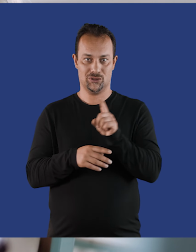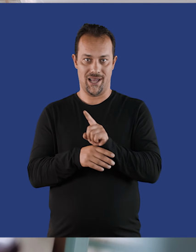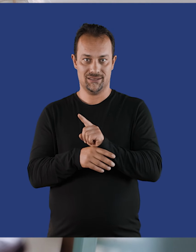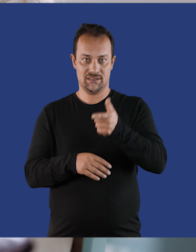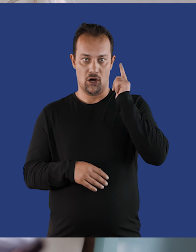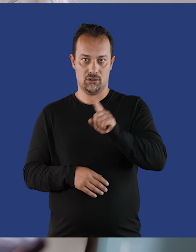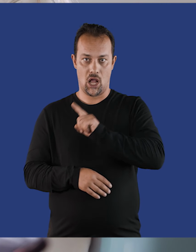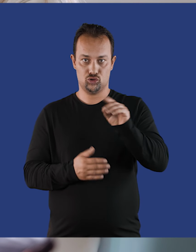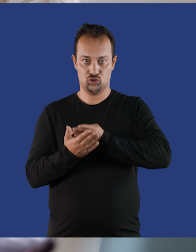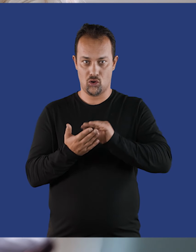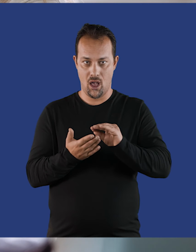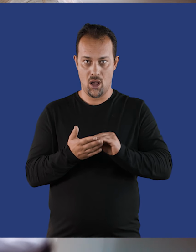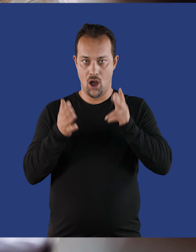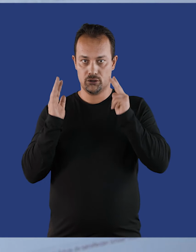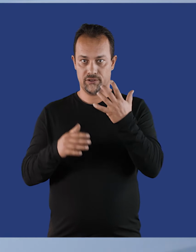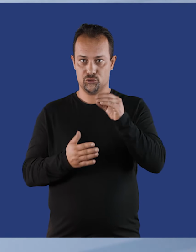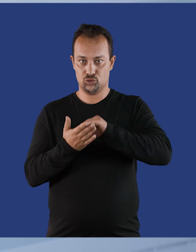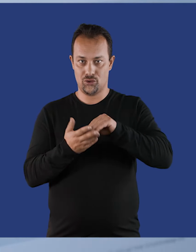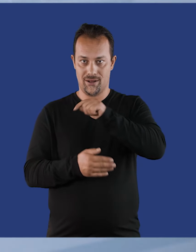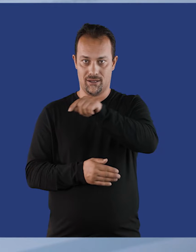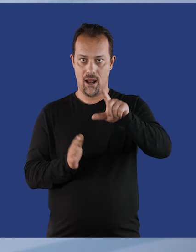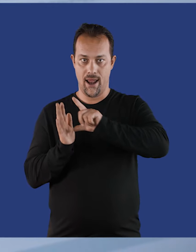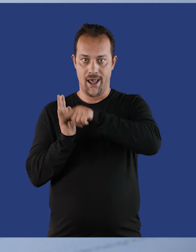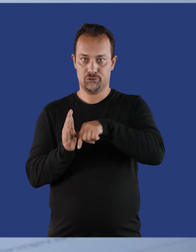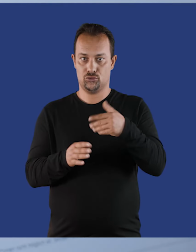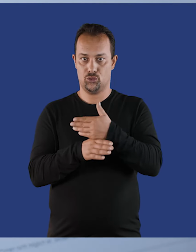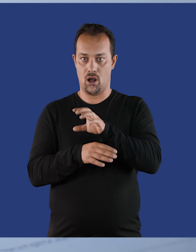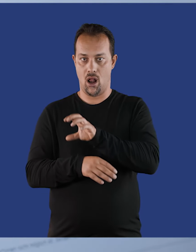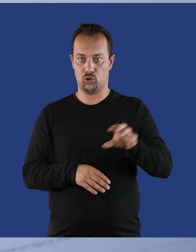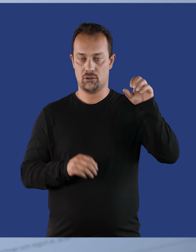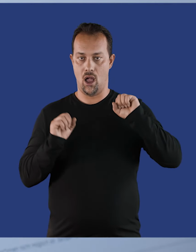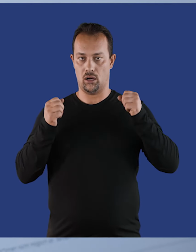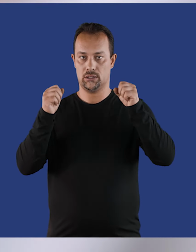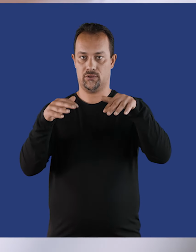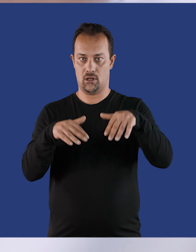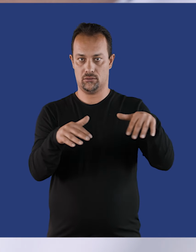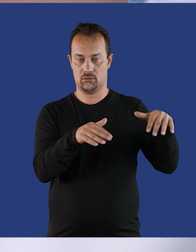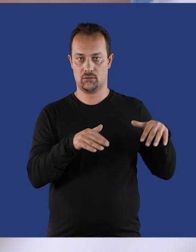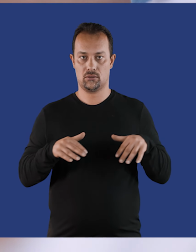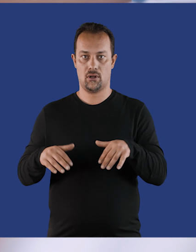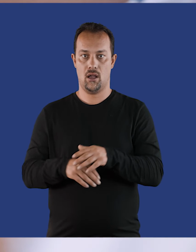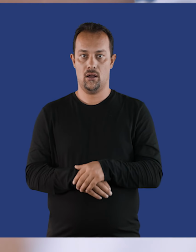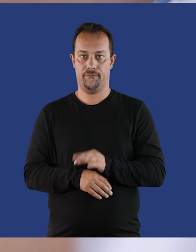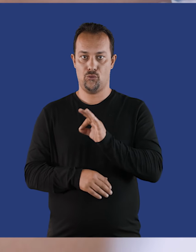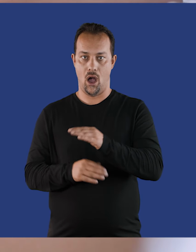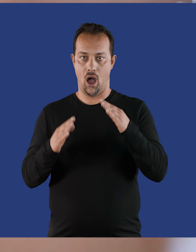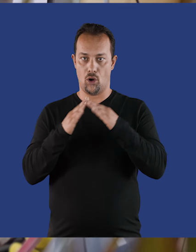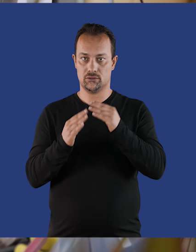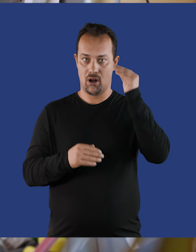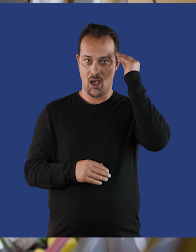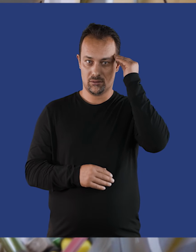Schüler in 850 Schulen greifen derzeit aktiv auf die zentralen Leistungen der Thüringer Schulcloud zu. Für das häusliche Lernen stehen